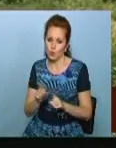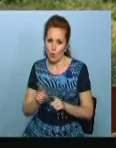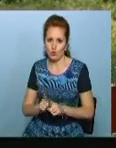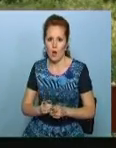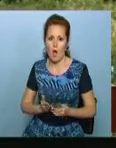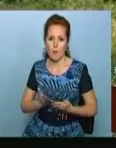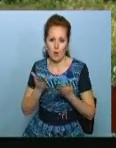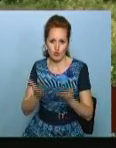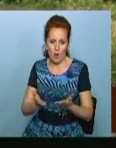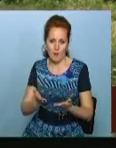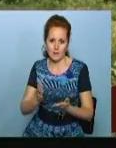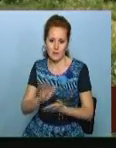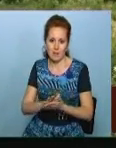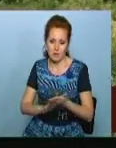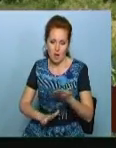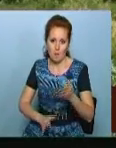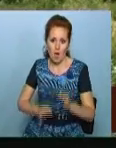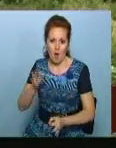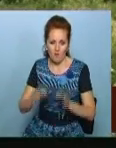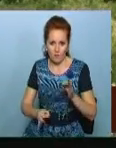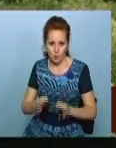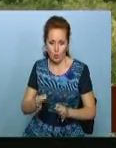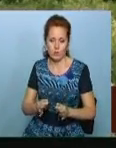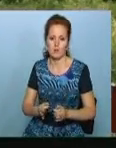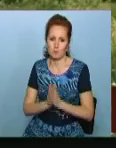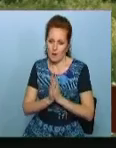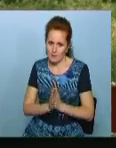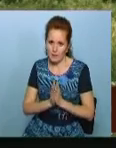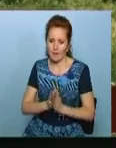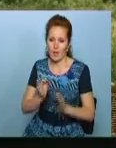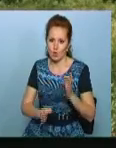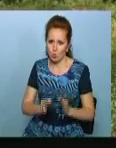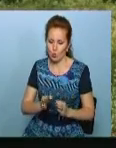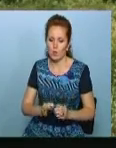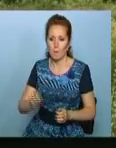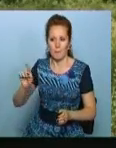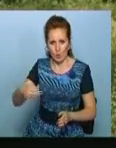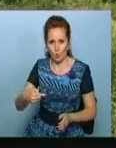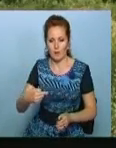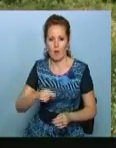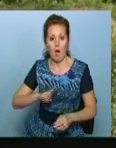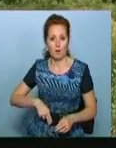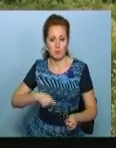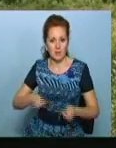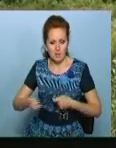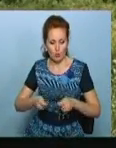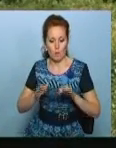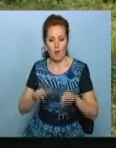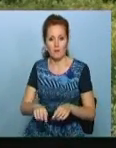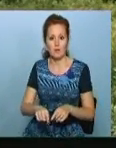в суд по данному поводу. Мы просили суд понудить администрацию провести ремонт